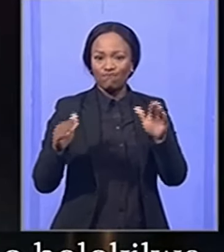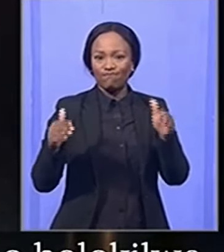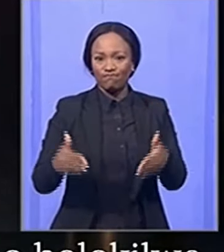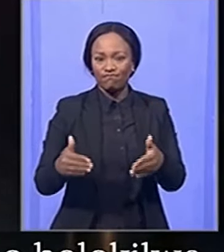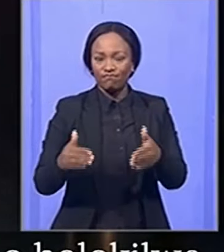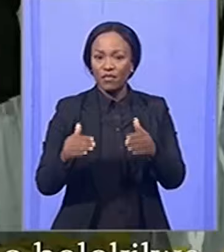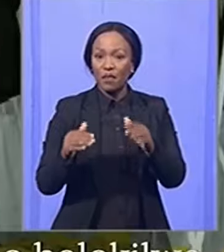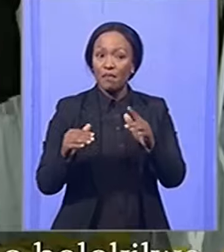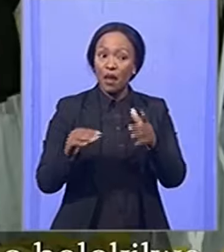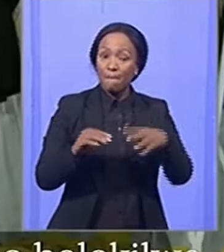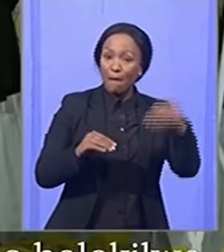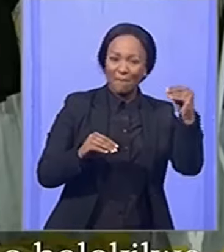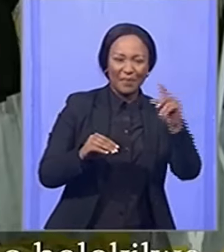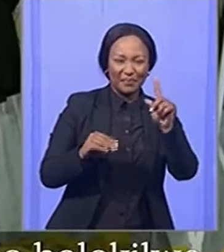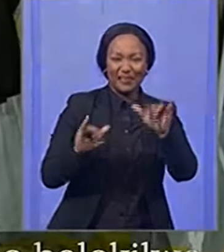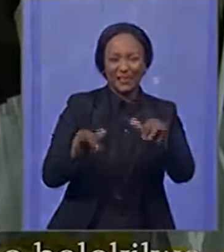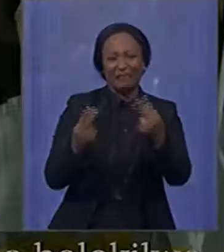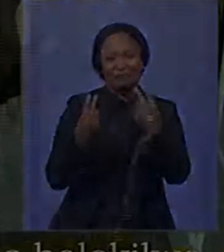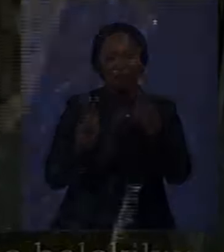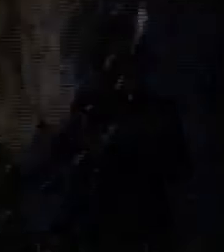Mohi Sesotho.